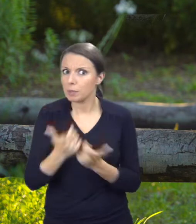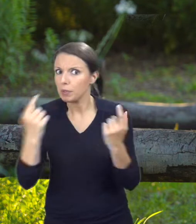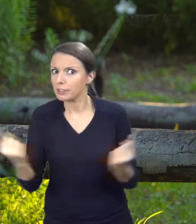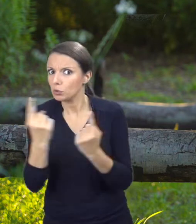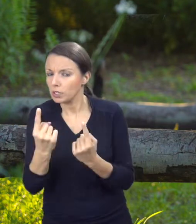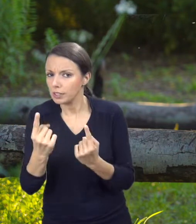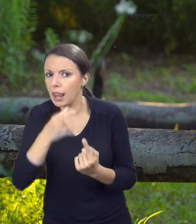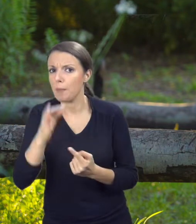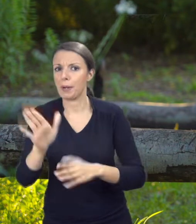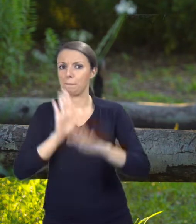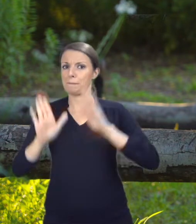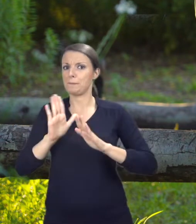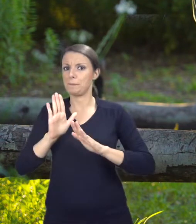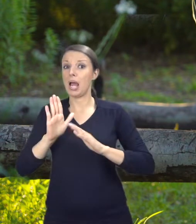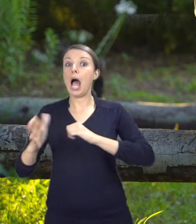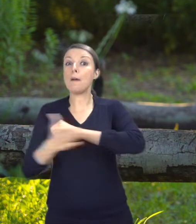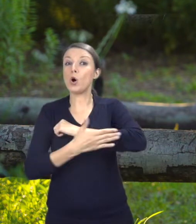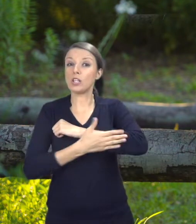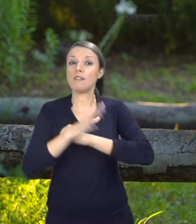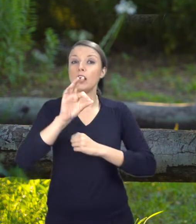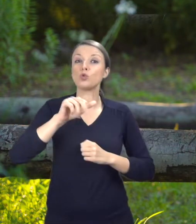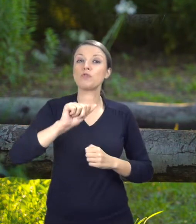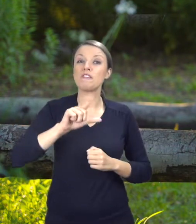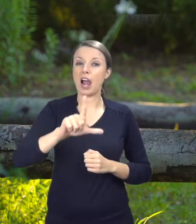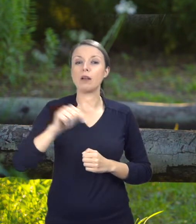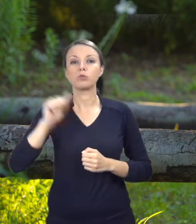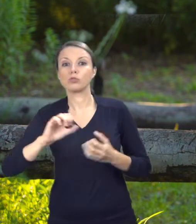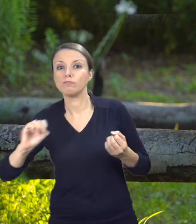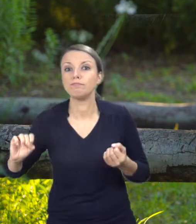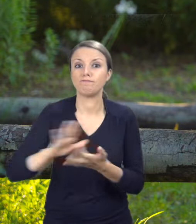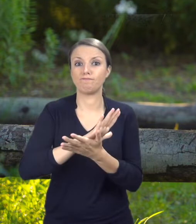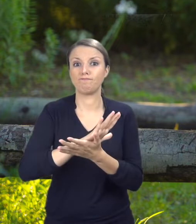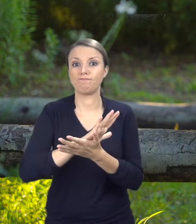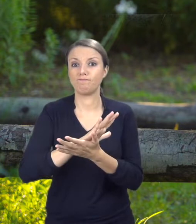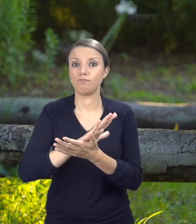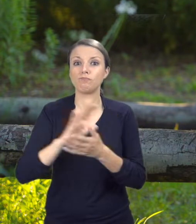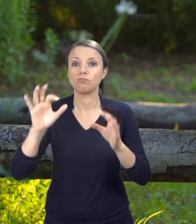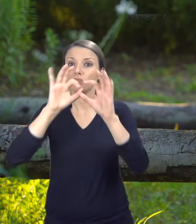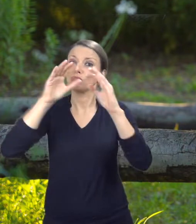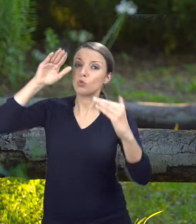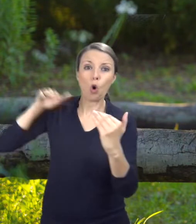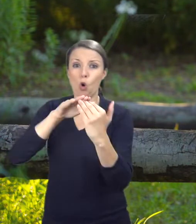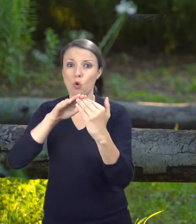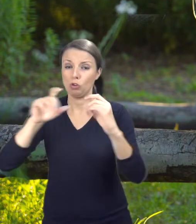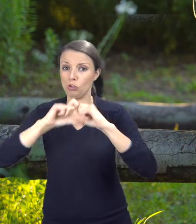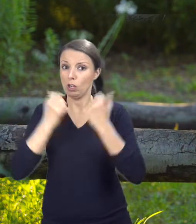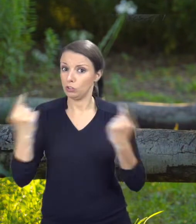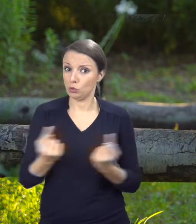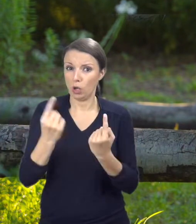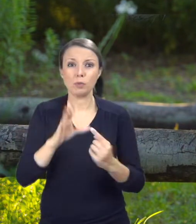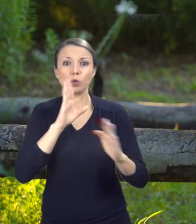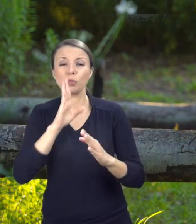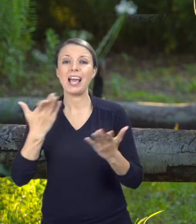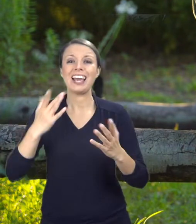survivalu jest adaptacja. Sztuki przetrwania jest adaptacja. Zresztą cała teoria ewolucji właśnie o niej mówi. I ta teoria akurat w tej części zgadzam się z